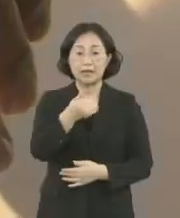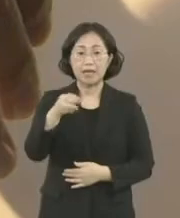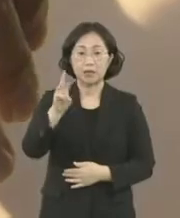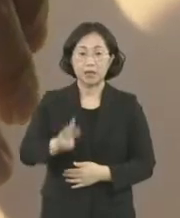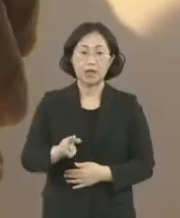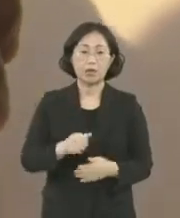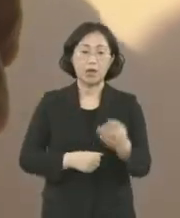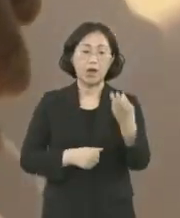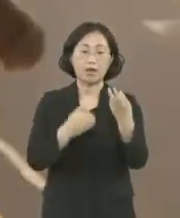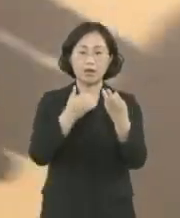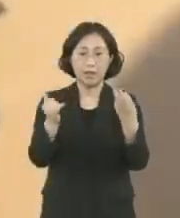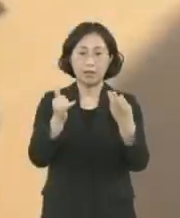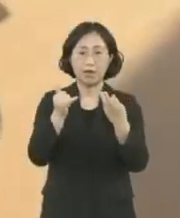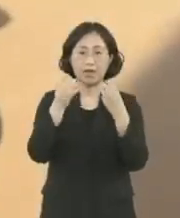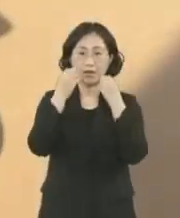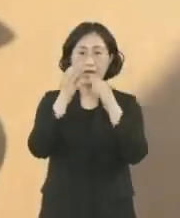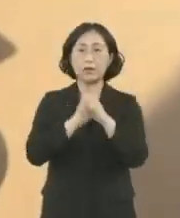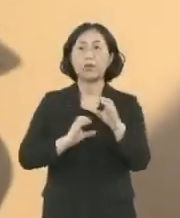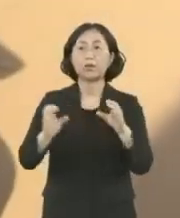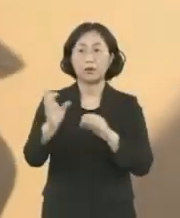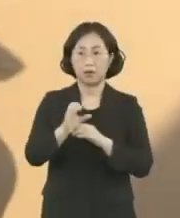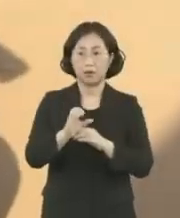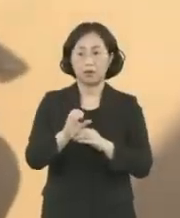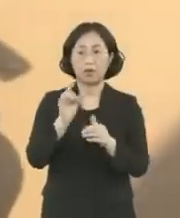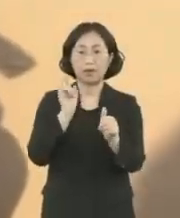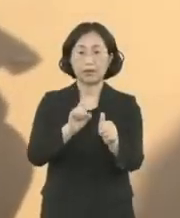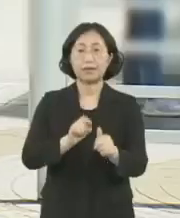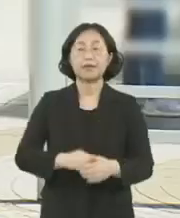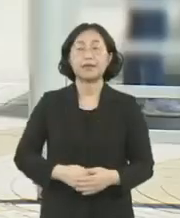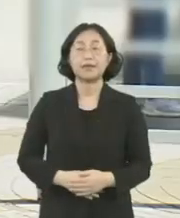13명의 신규 확 인 자 가 발생했습니다